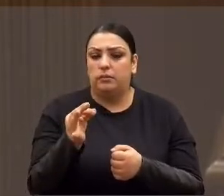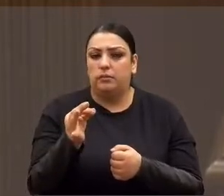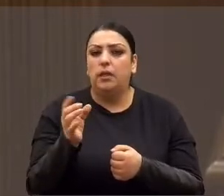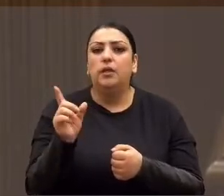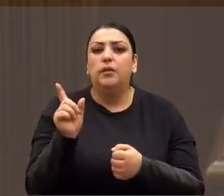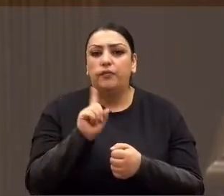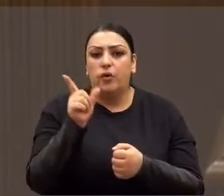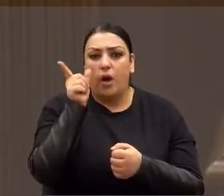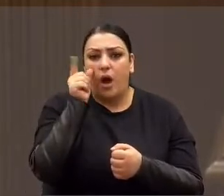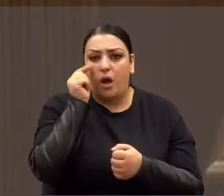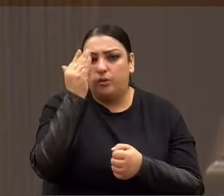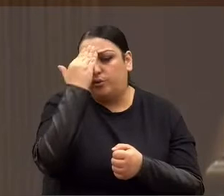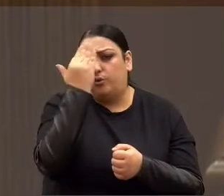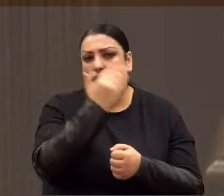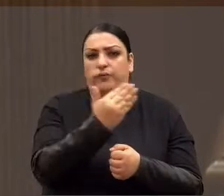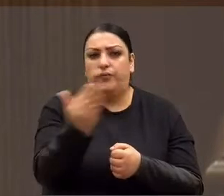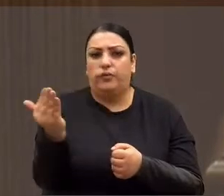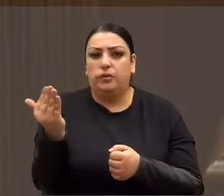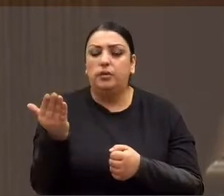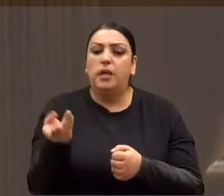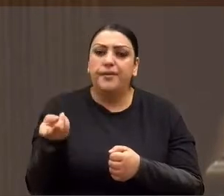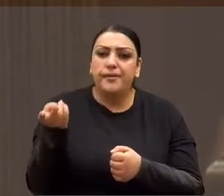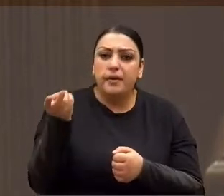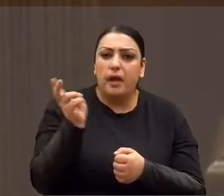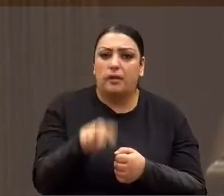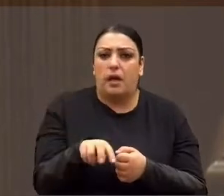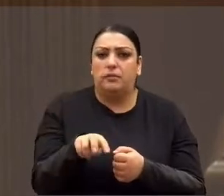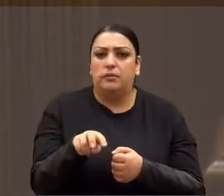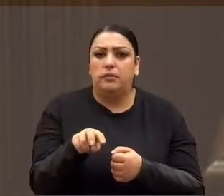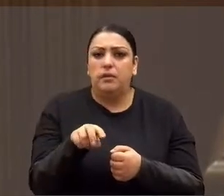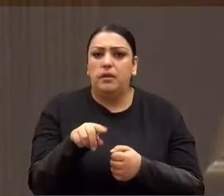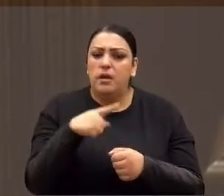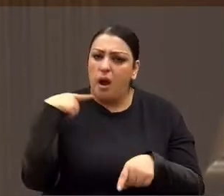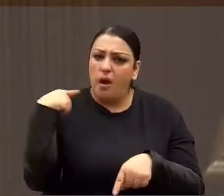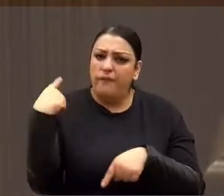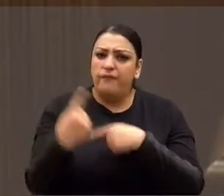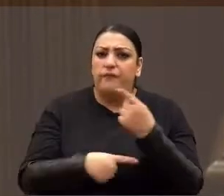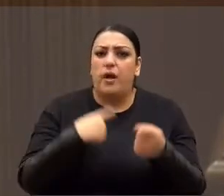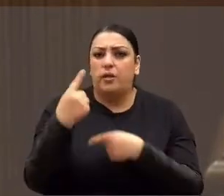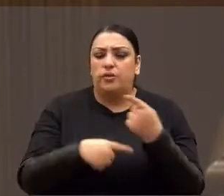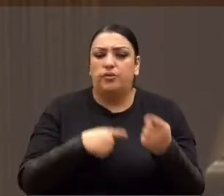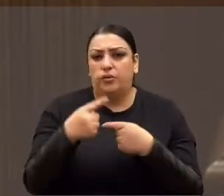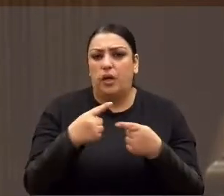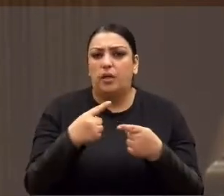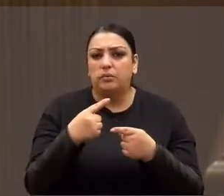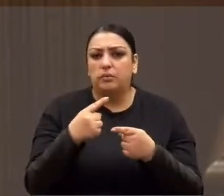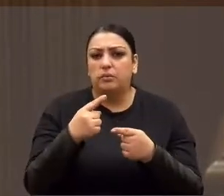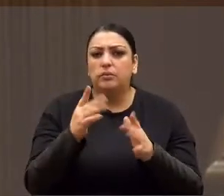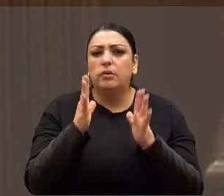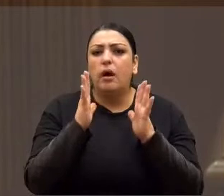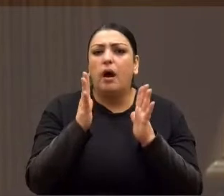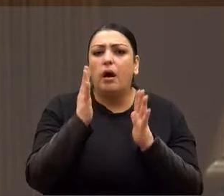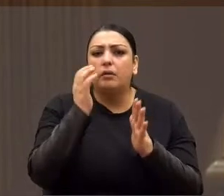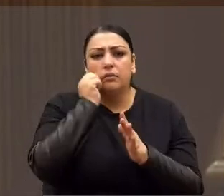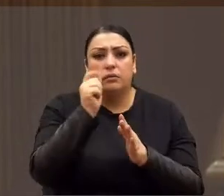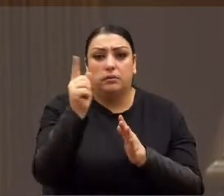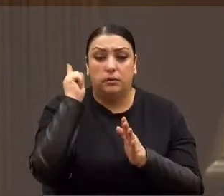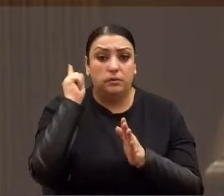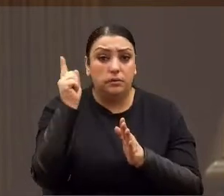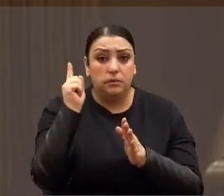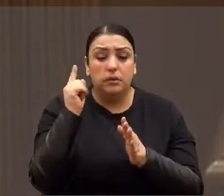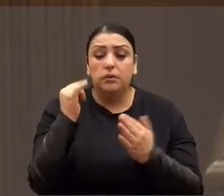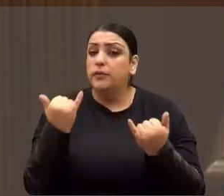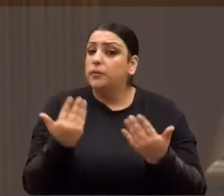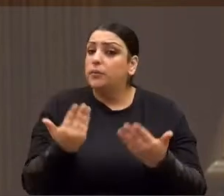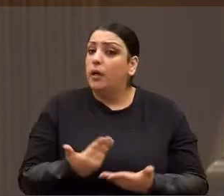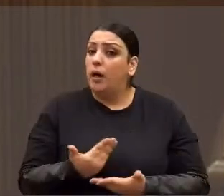որ հայ ժողովուրդը եկել է հավերժության խորքերից, հիմա ապրում է